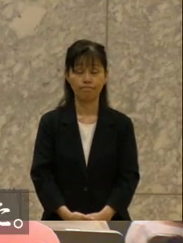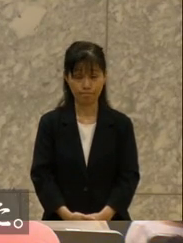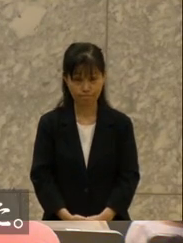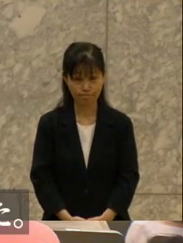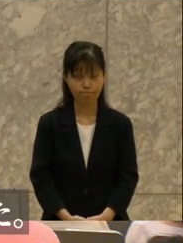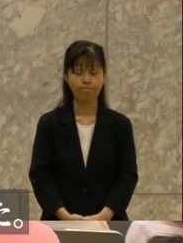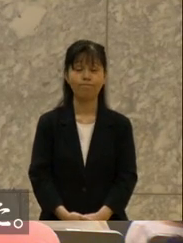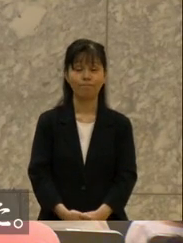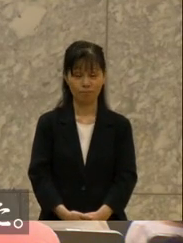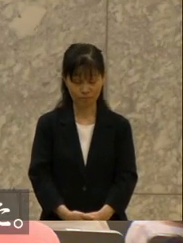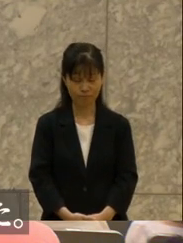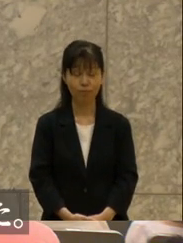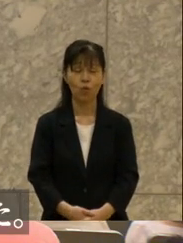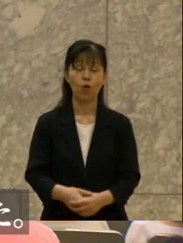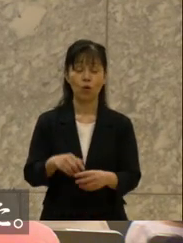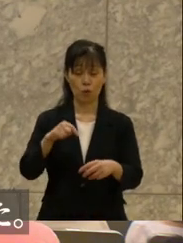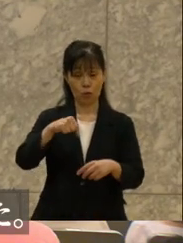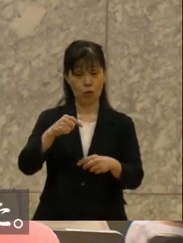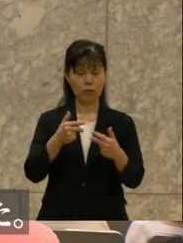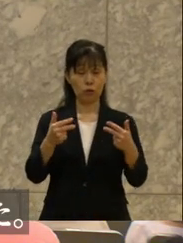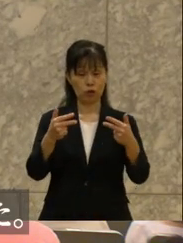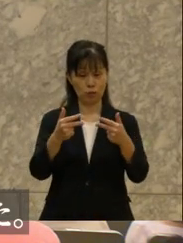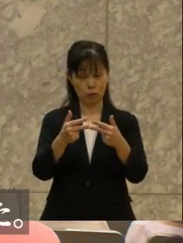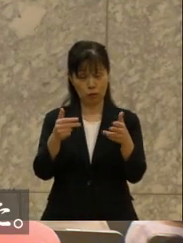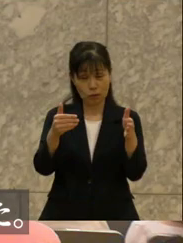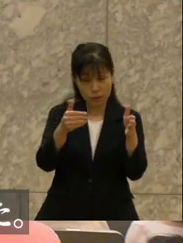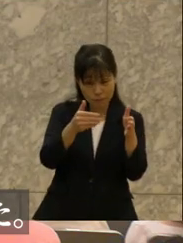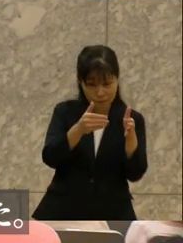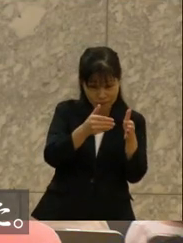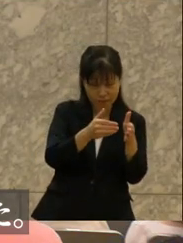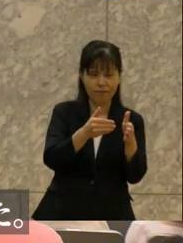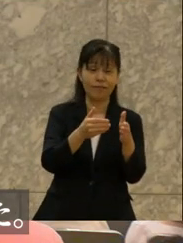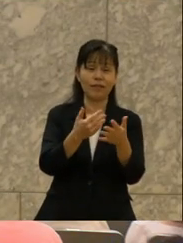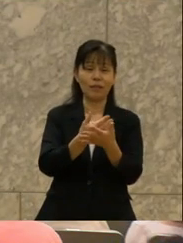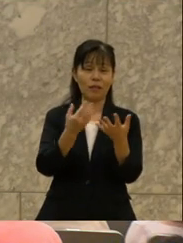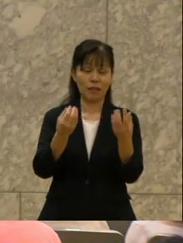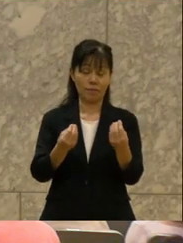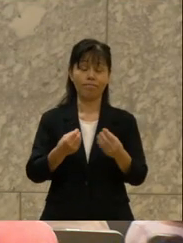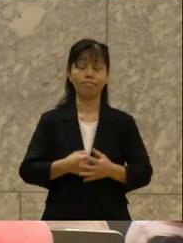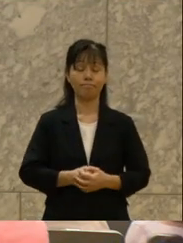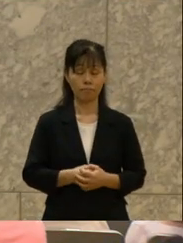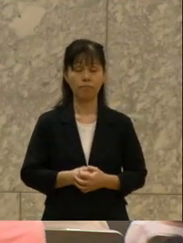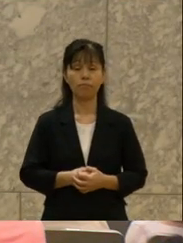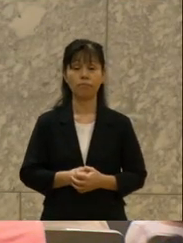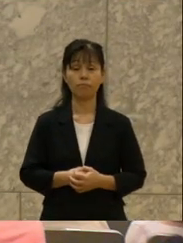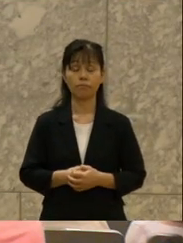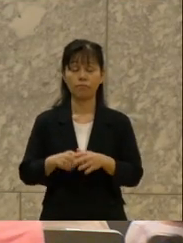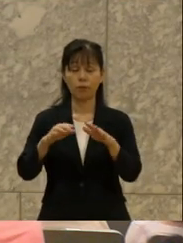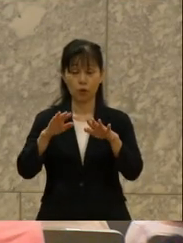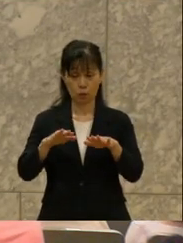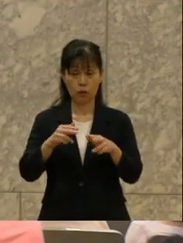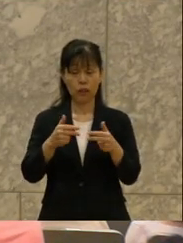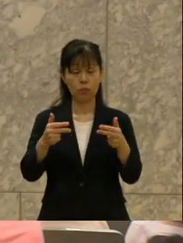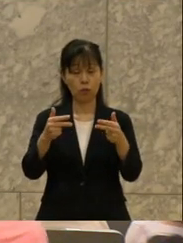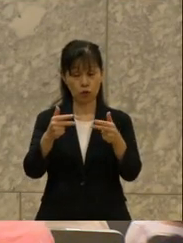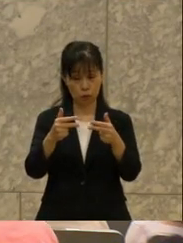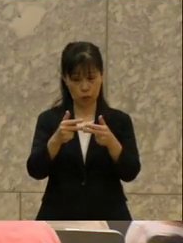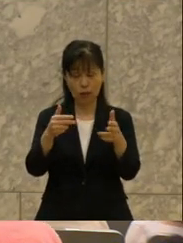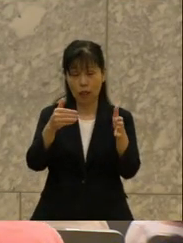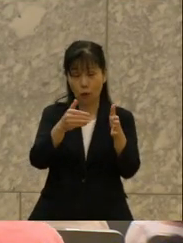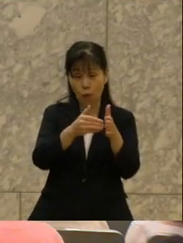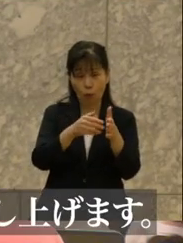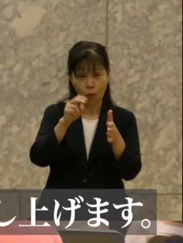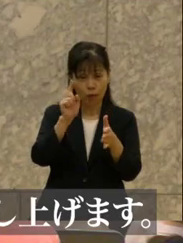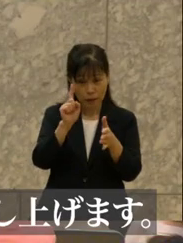さて早いものでシンポジウムも閉会のお時間が近づいてまいりましたここで本シンポジウムの